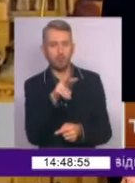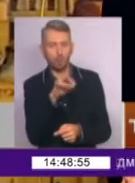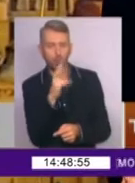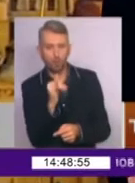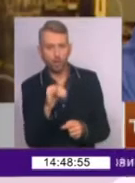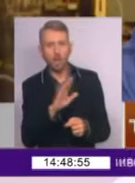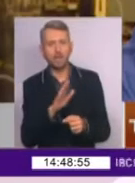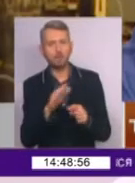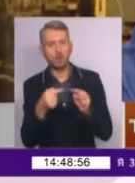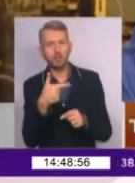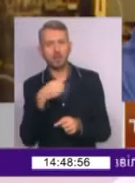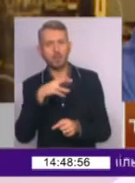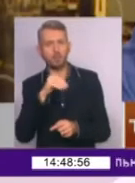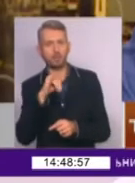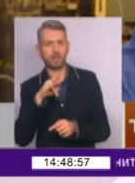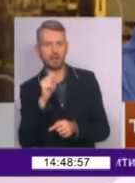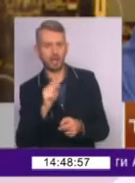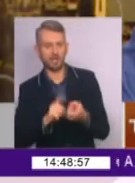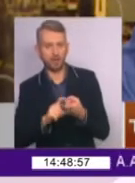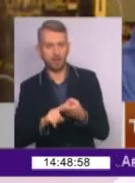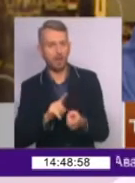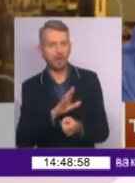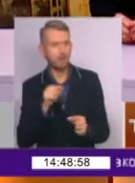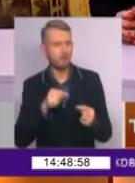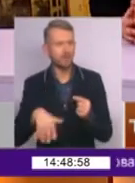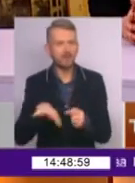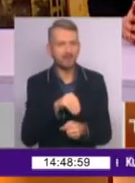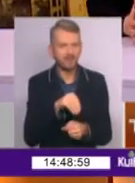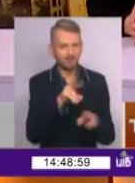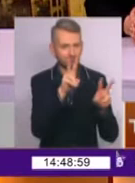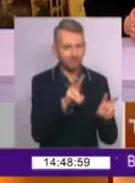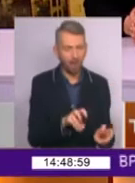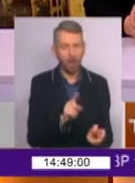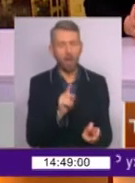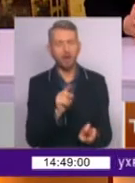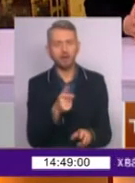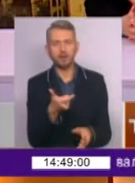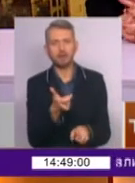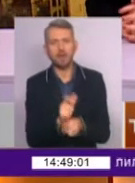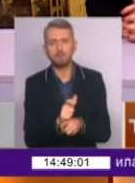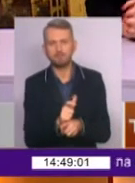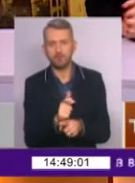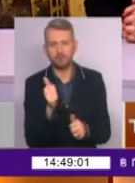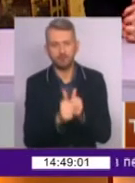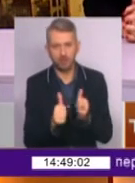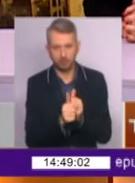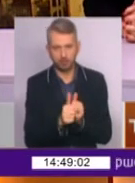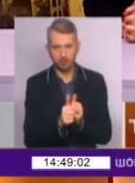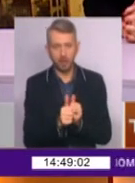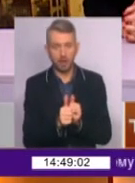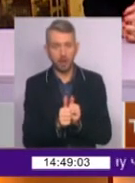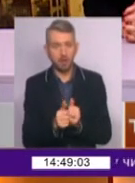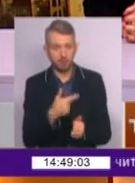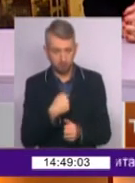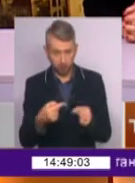всіх типів, але проти тих, які найбільш часто викликають. І тому, коли мене питають, чи точно ми захистимо